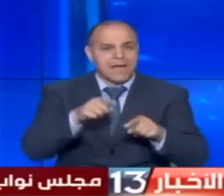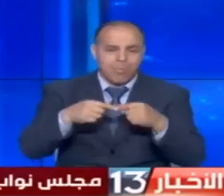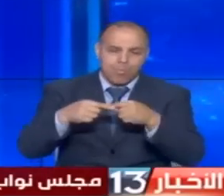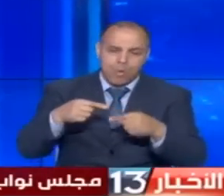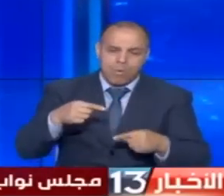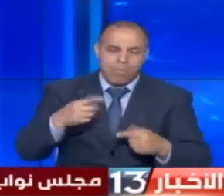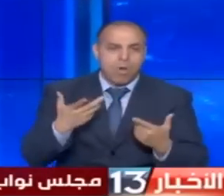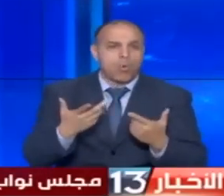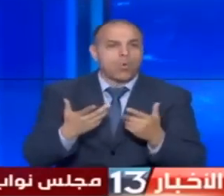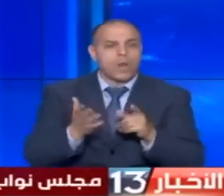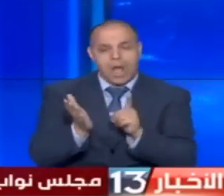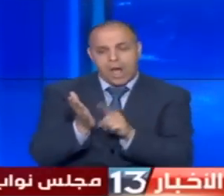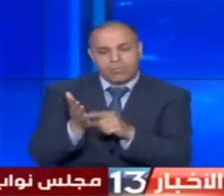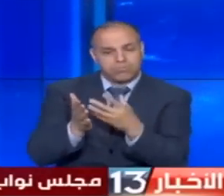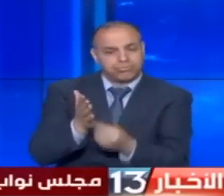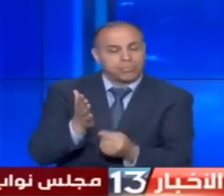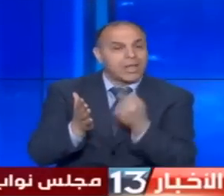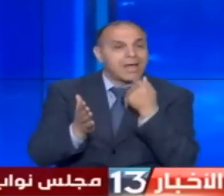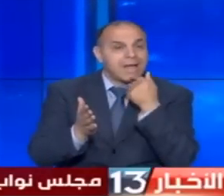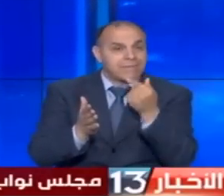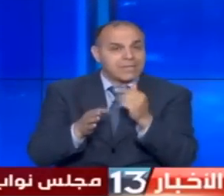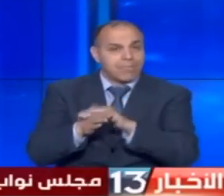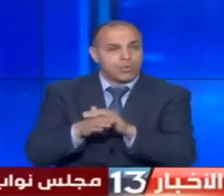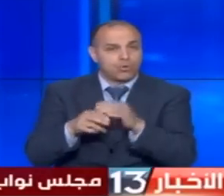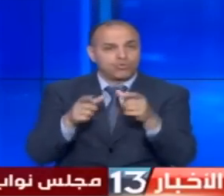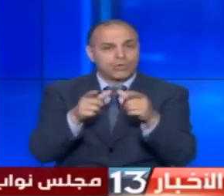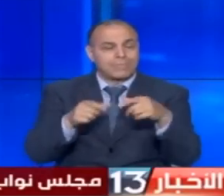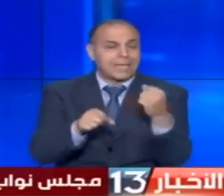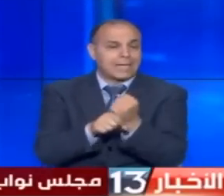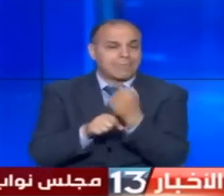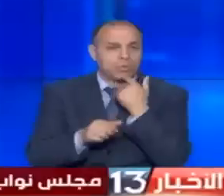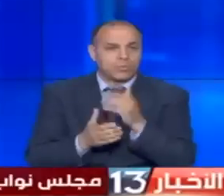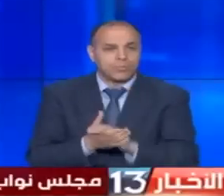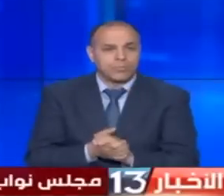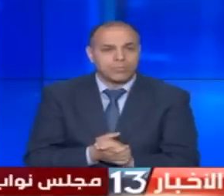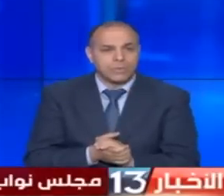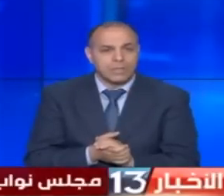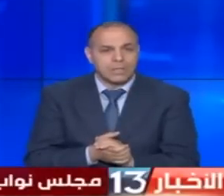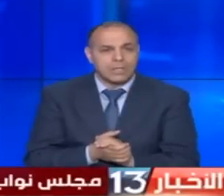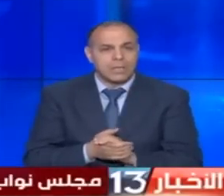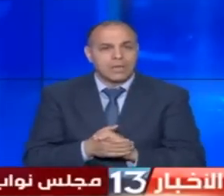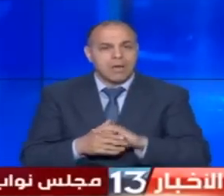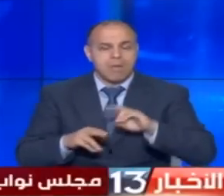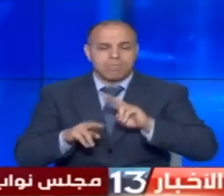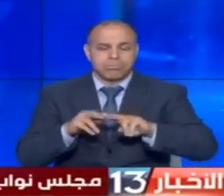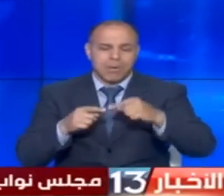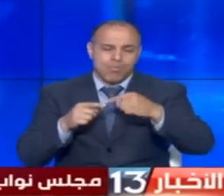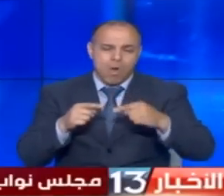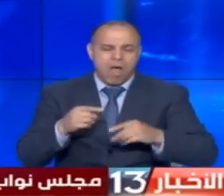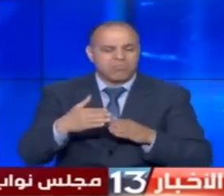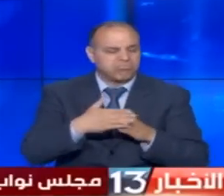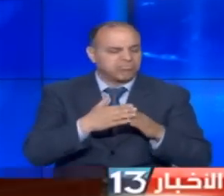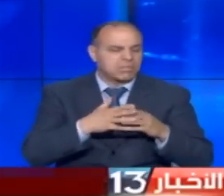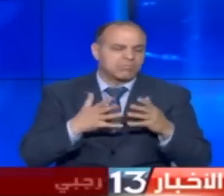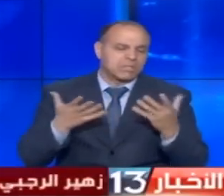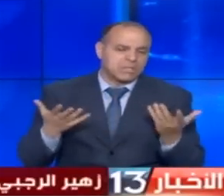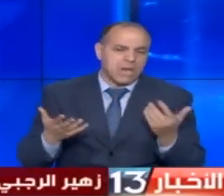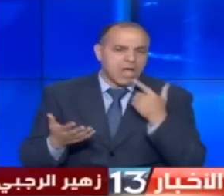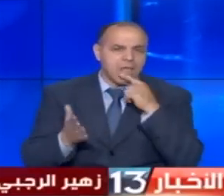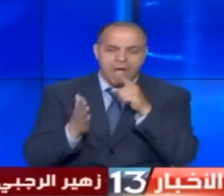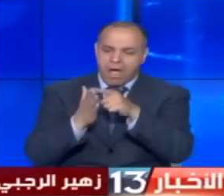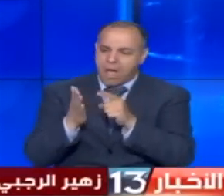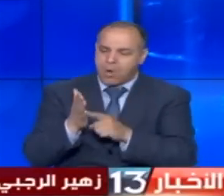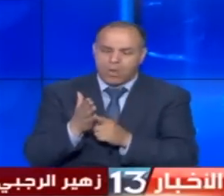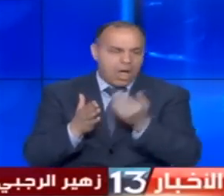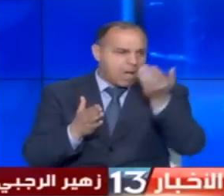للنصوص التشريعيه المتعلقه ب شركه الاستثمار اعالج العقائد وعوائق وجدت في قوانين